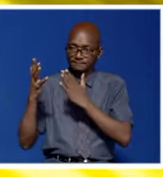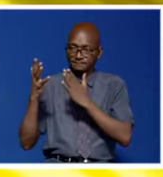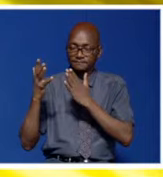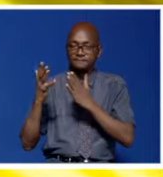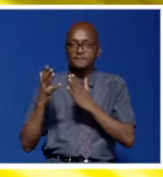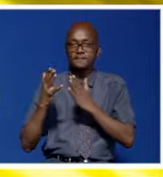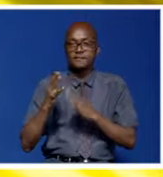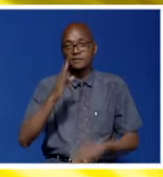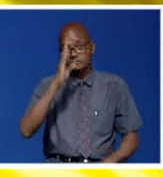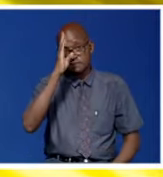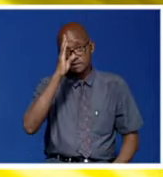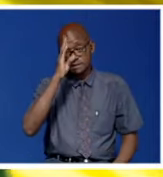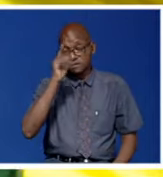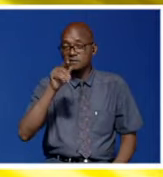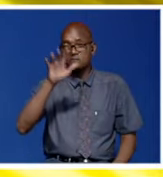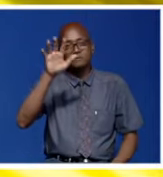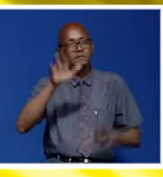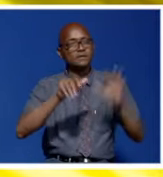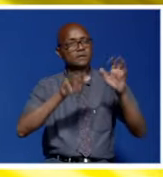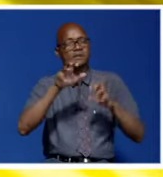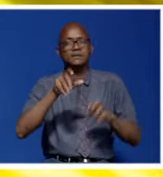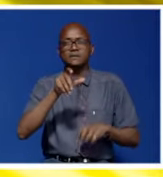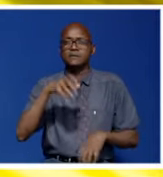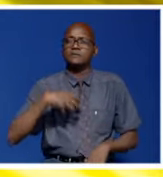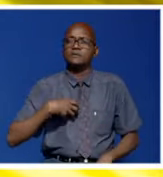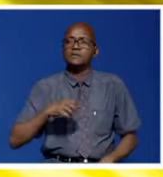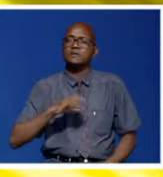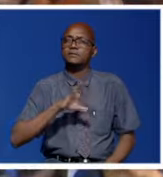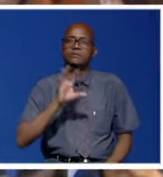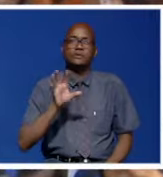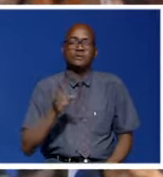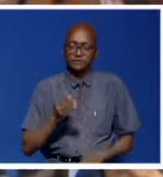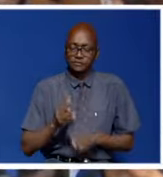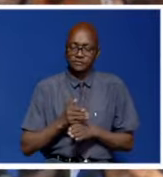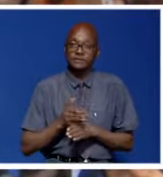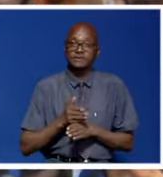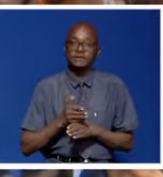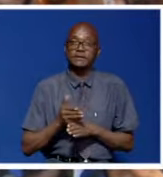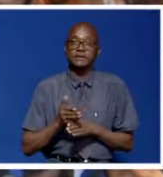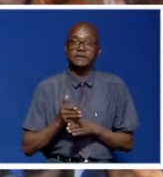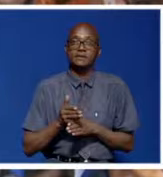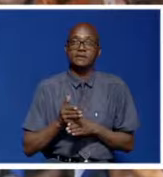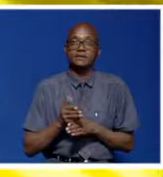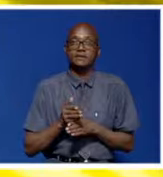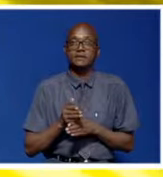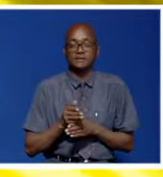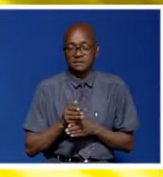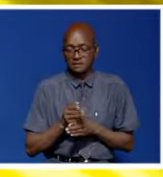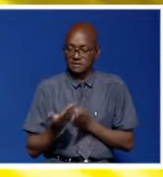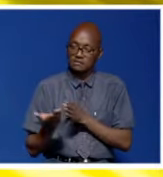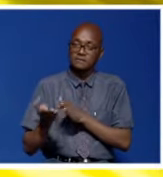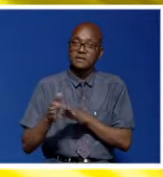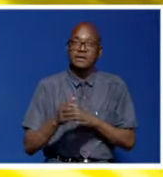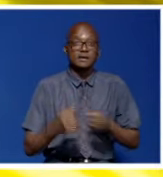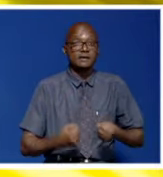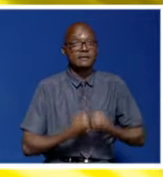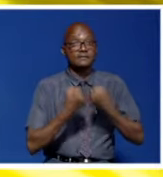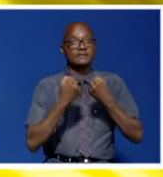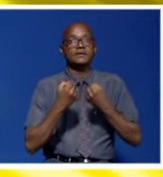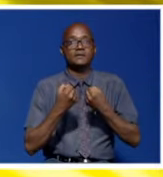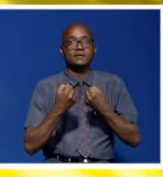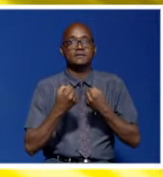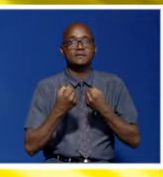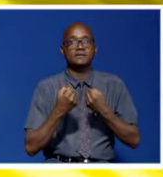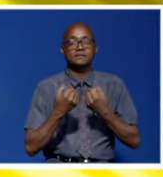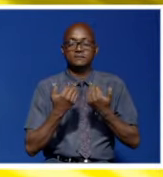Mchana huu anawaita mawaziri wote wanaohusika na masuala yanayohusiana na maafa,